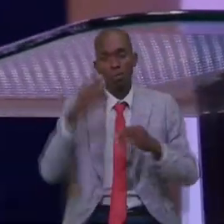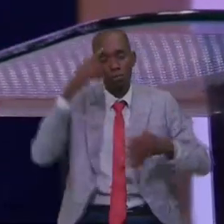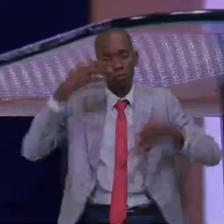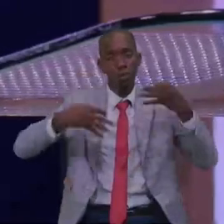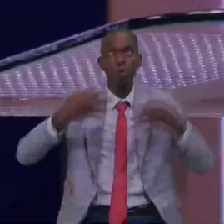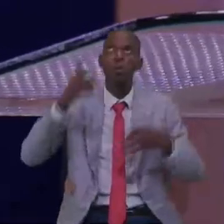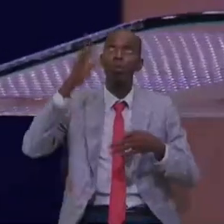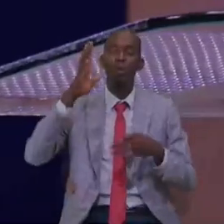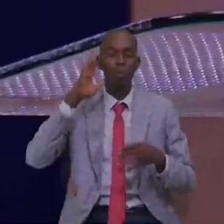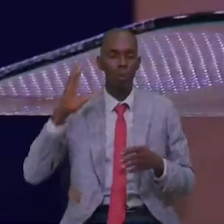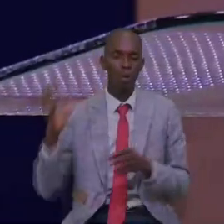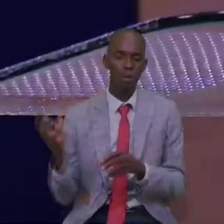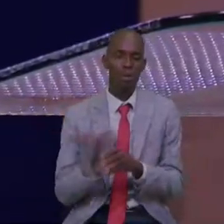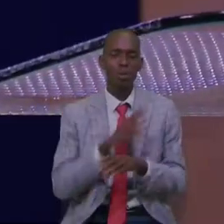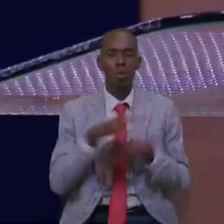les emporter.